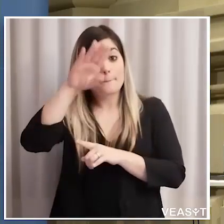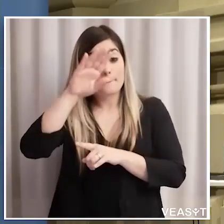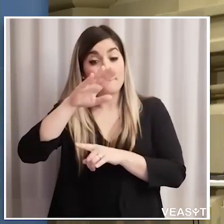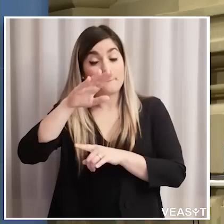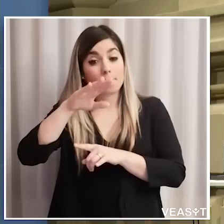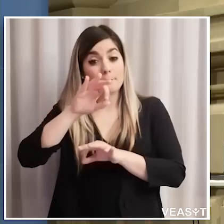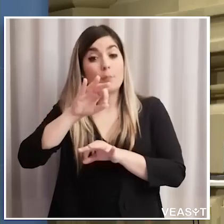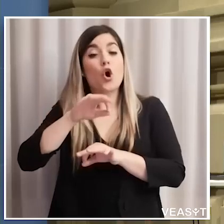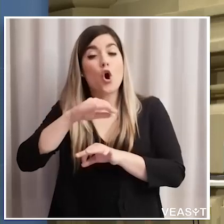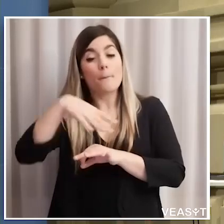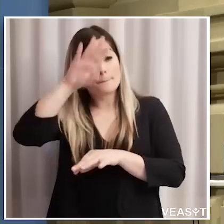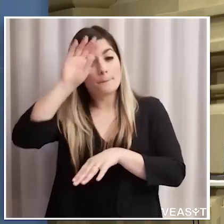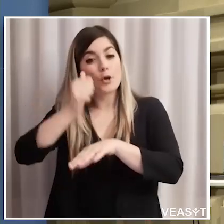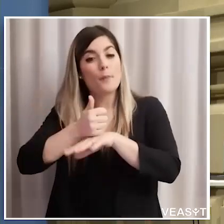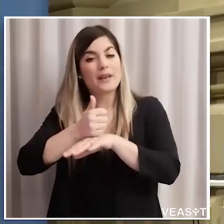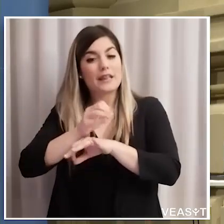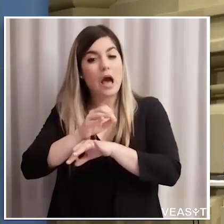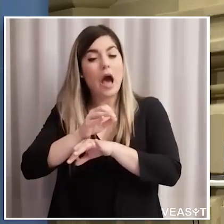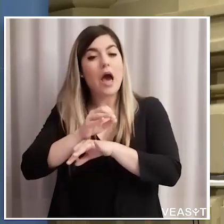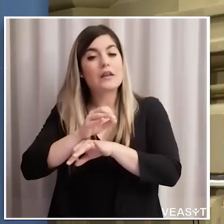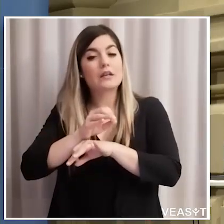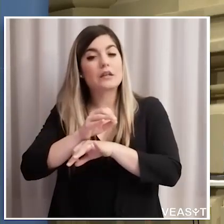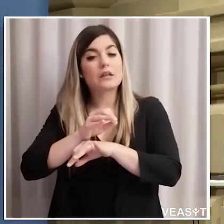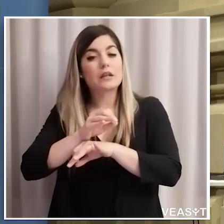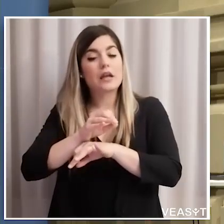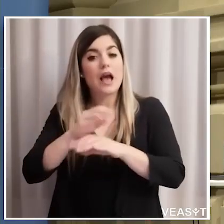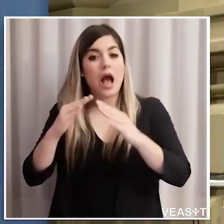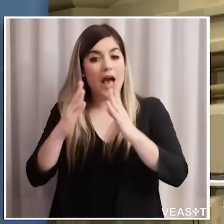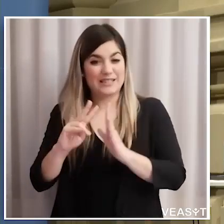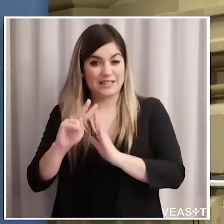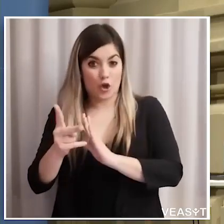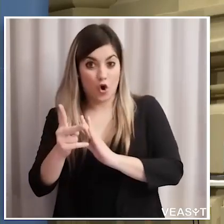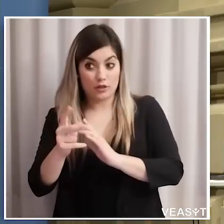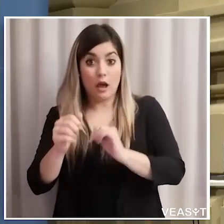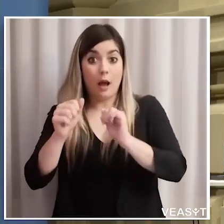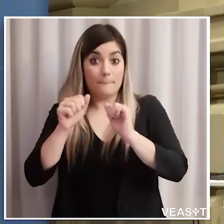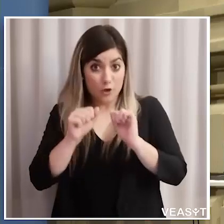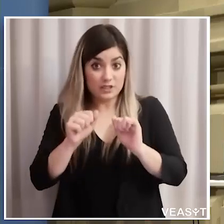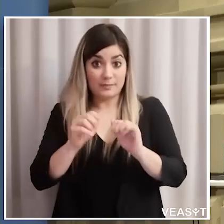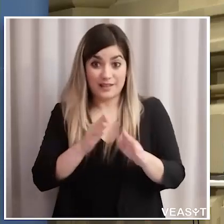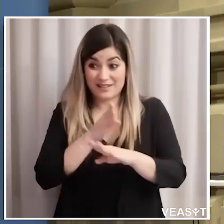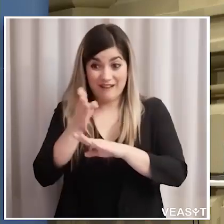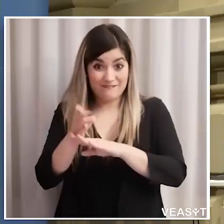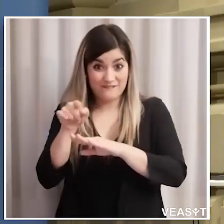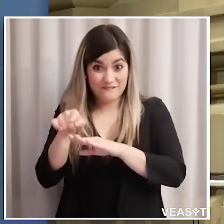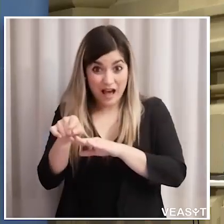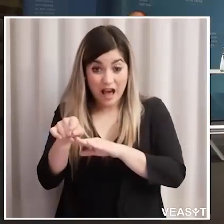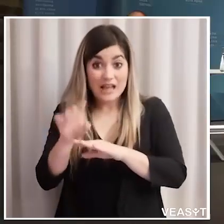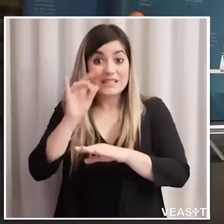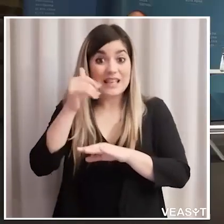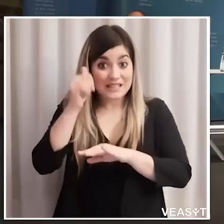case di tornare ad utilizzare le proprie abitazioni, e se sì, a partire da quando?